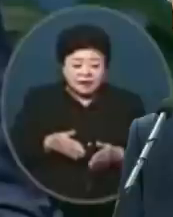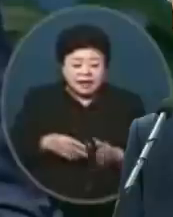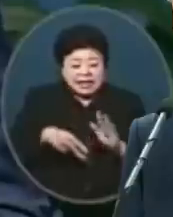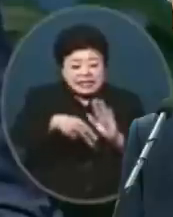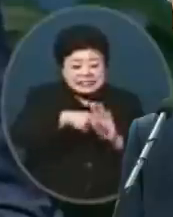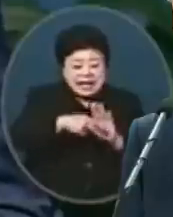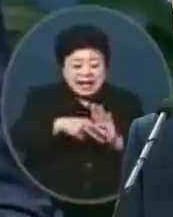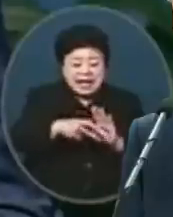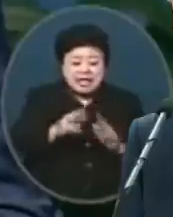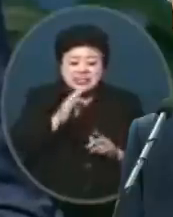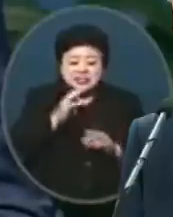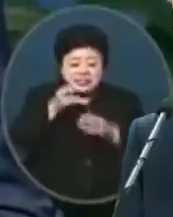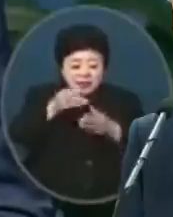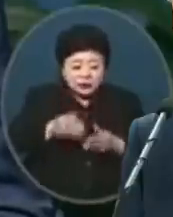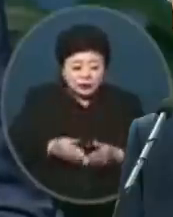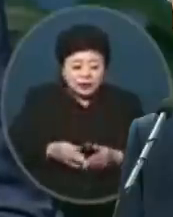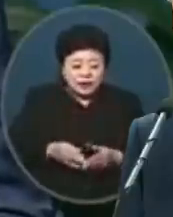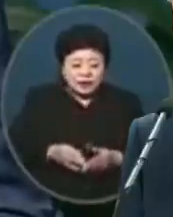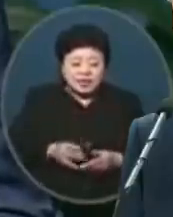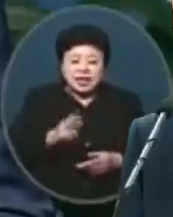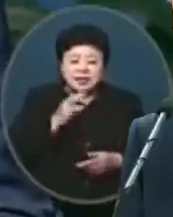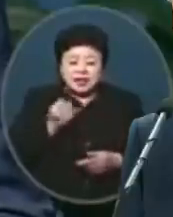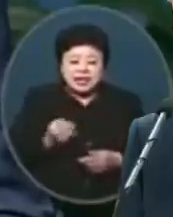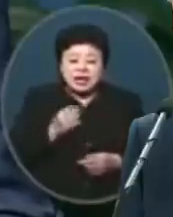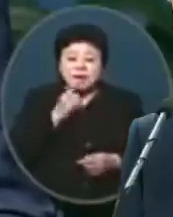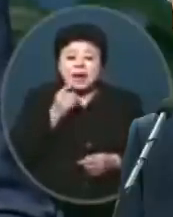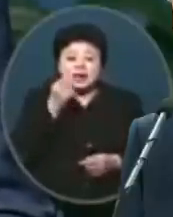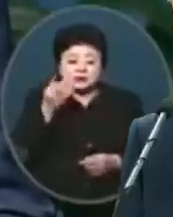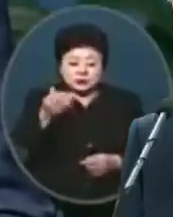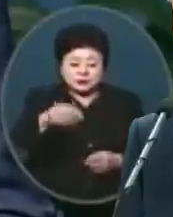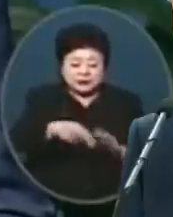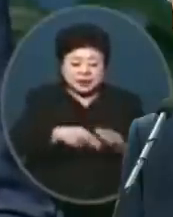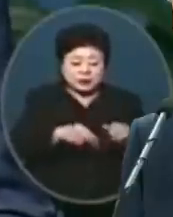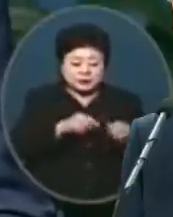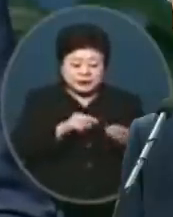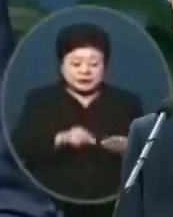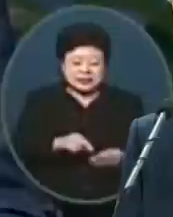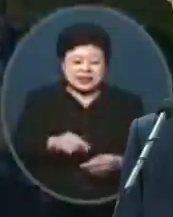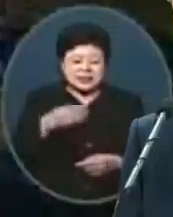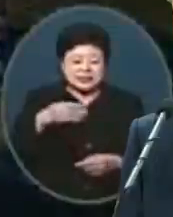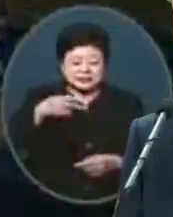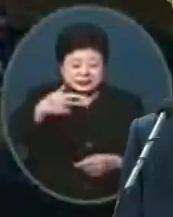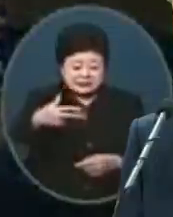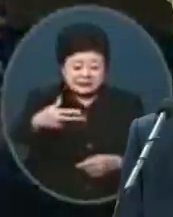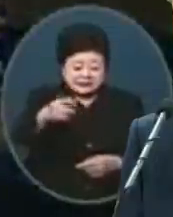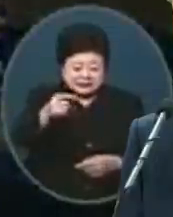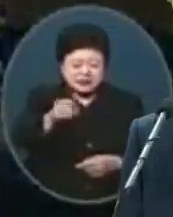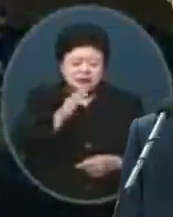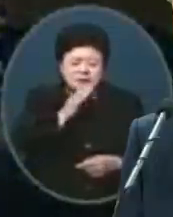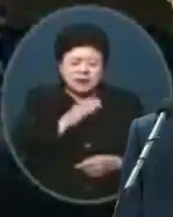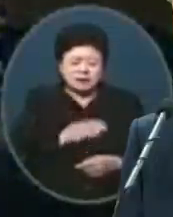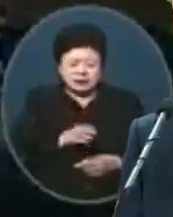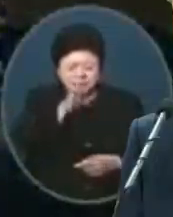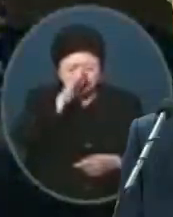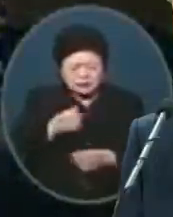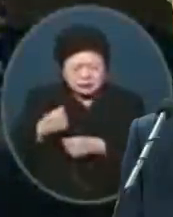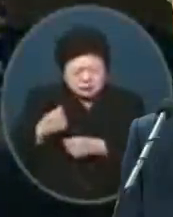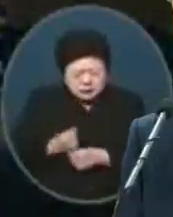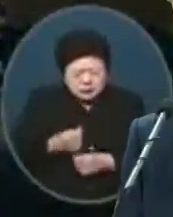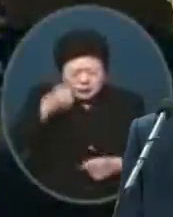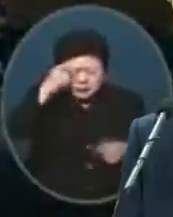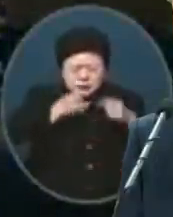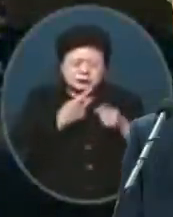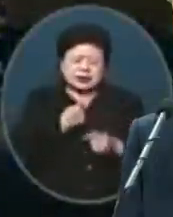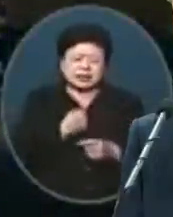이사야를 통해서 예언을 했습니다. 이사야 53장 4절로 7절에 보면 그는 실로 우리의 질고를 지고 우리의